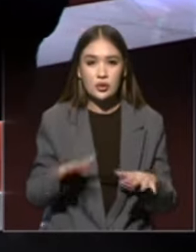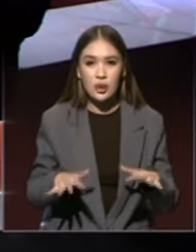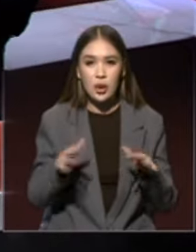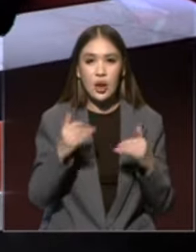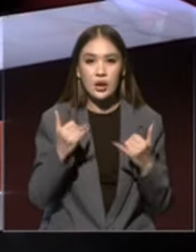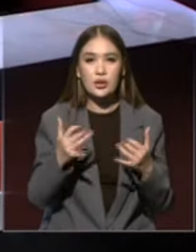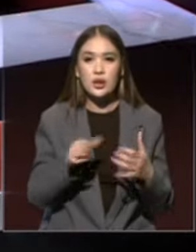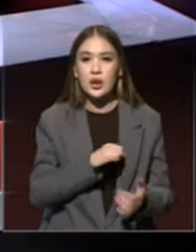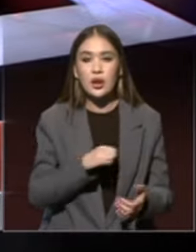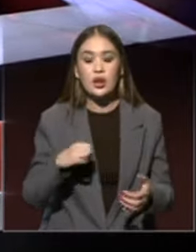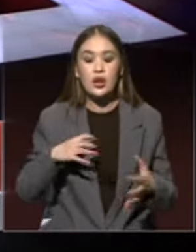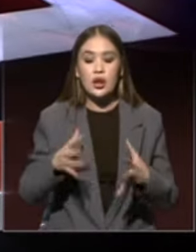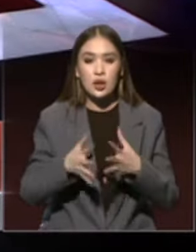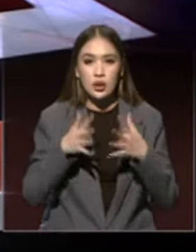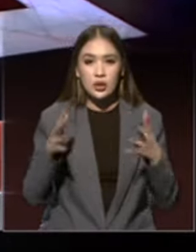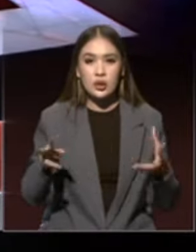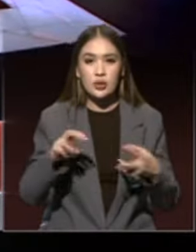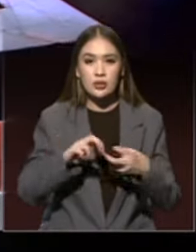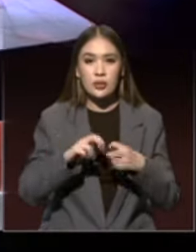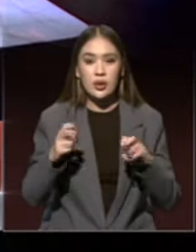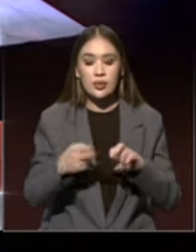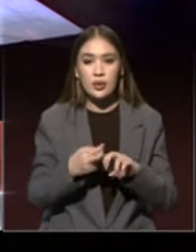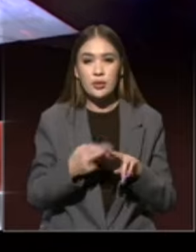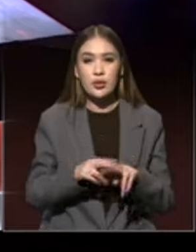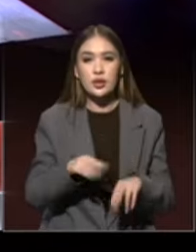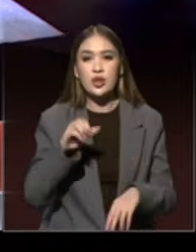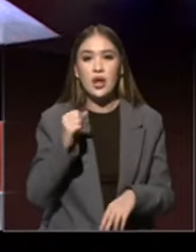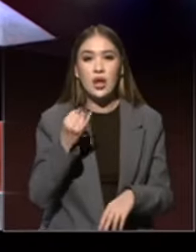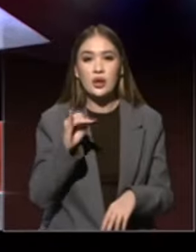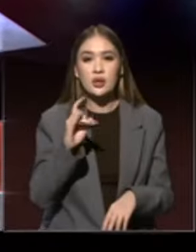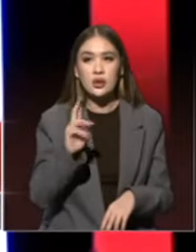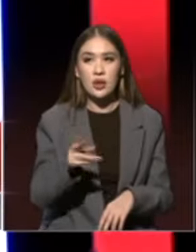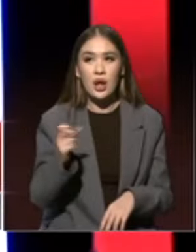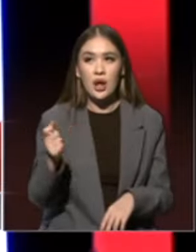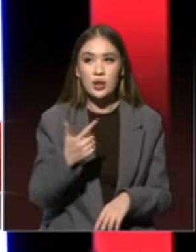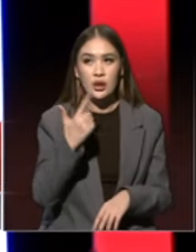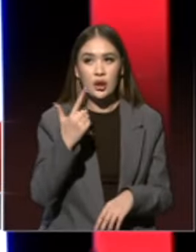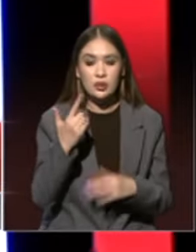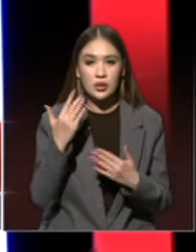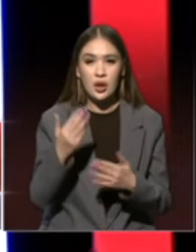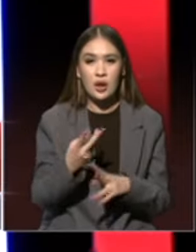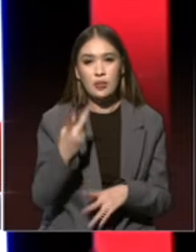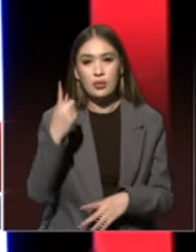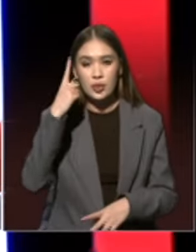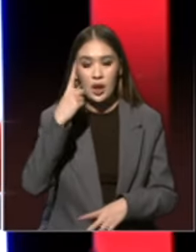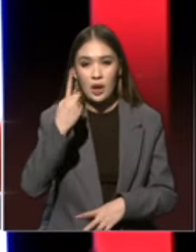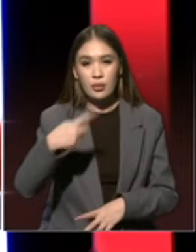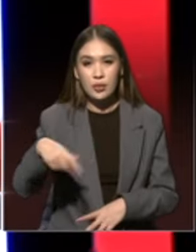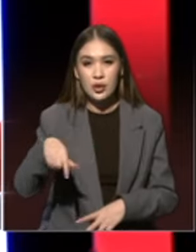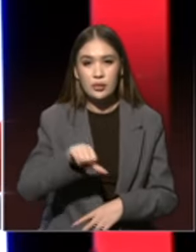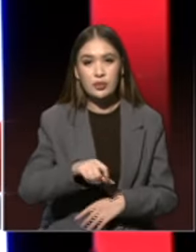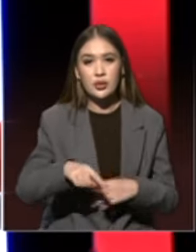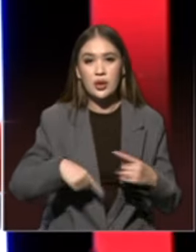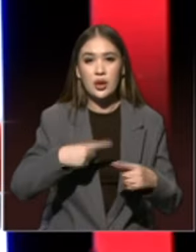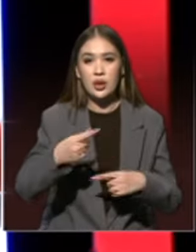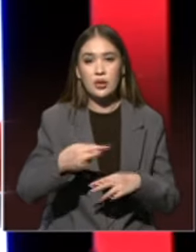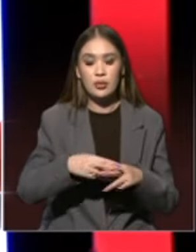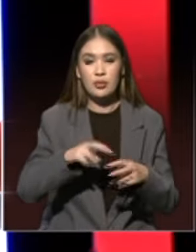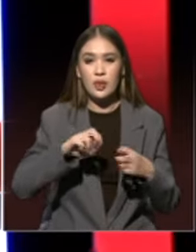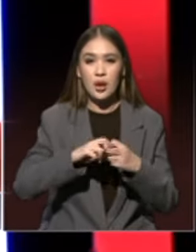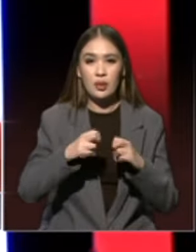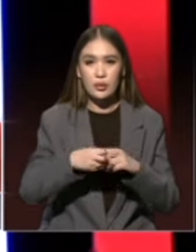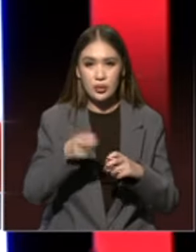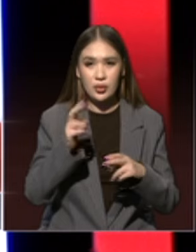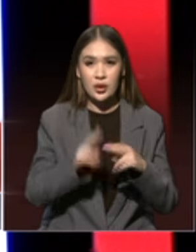үлкен проблема осы неде? Жайықта, Атырауға келді. Енді Құдай қаласа осы бір аптаның ары берісінде осы проблема аяқталатын